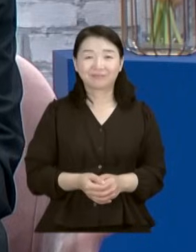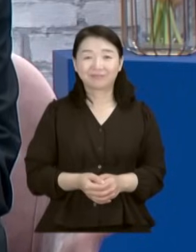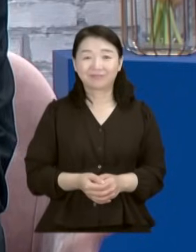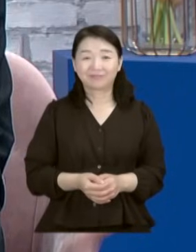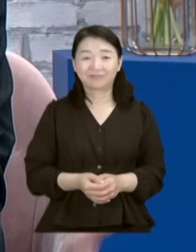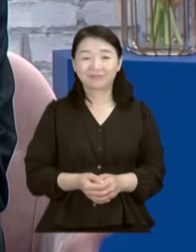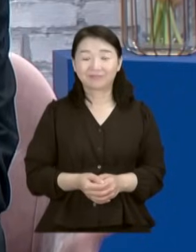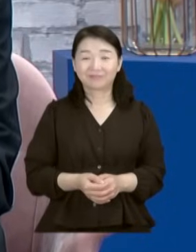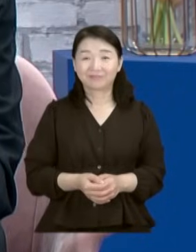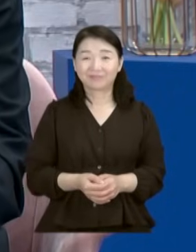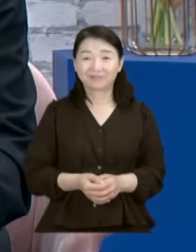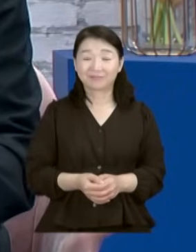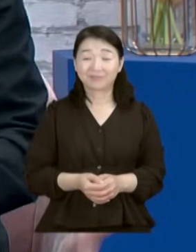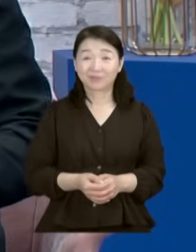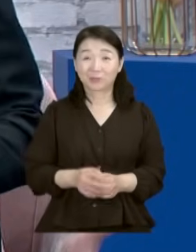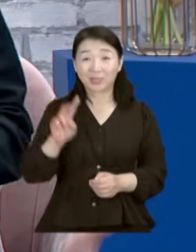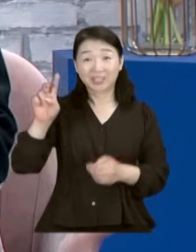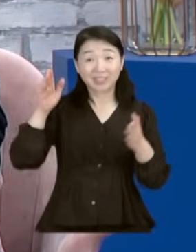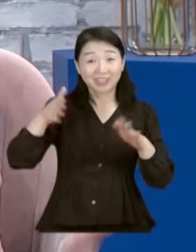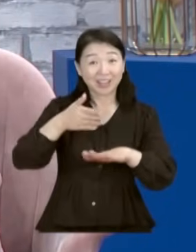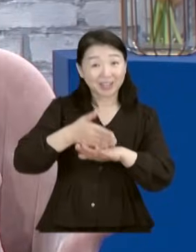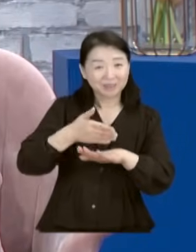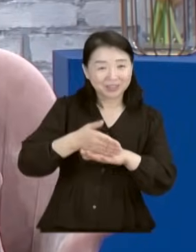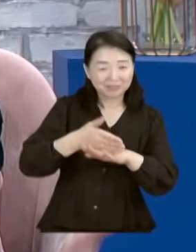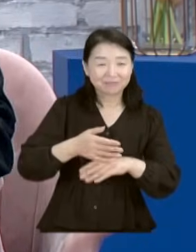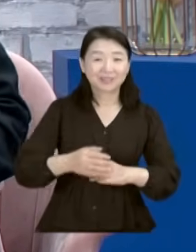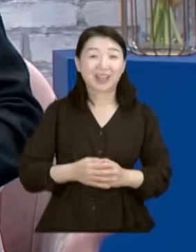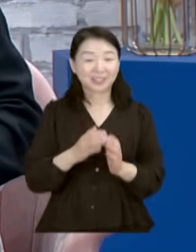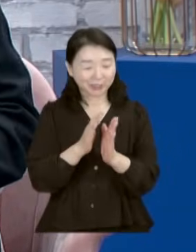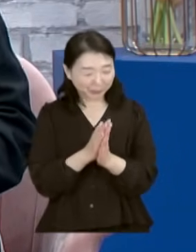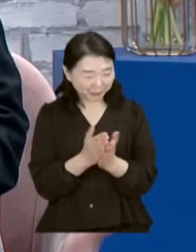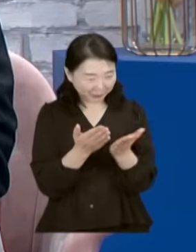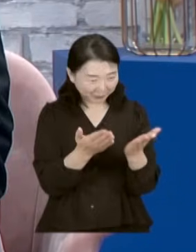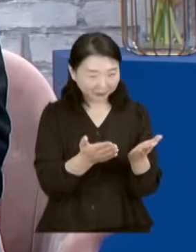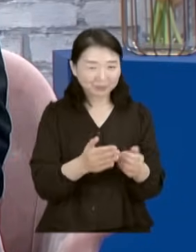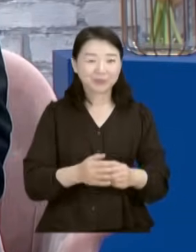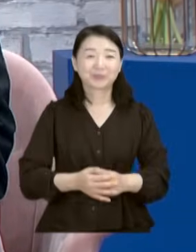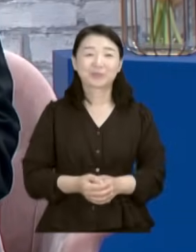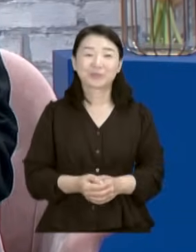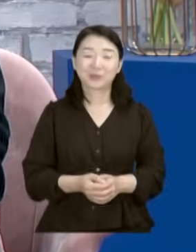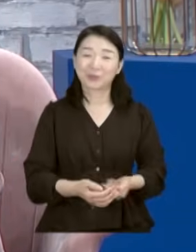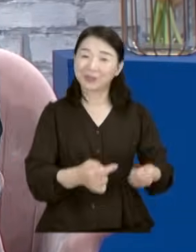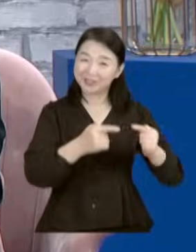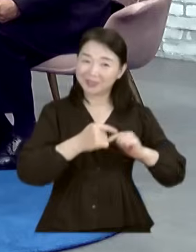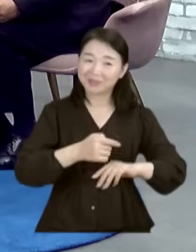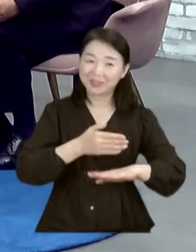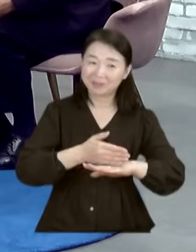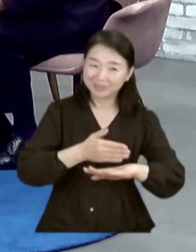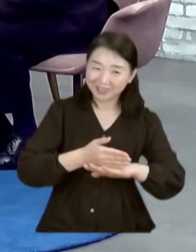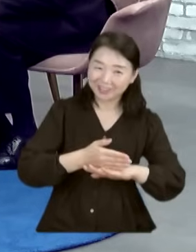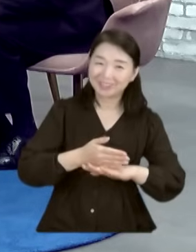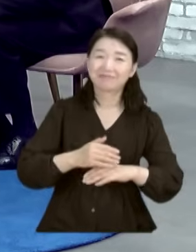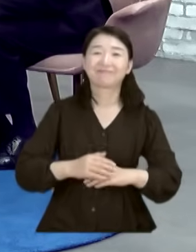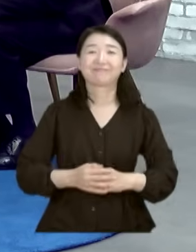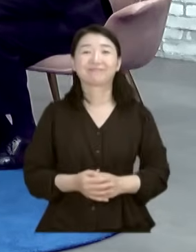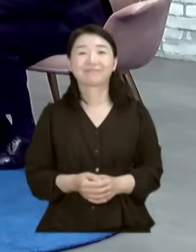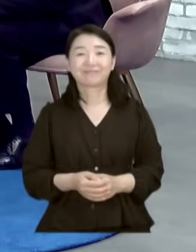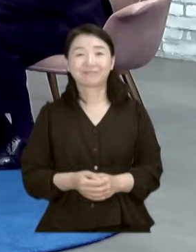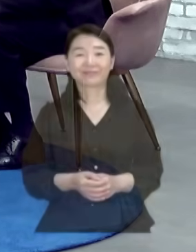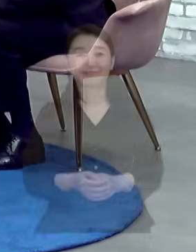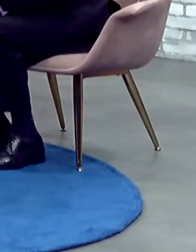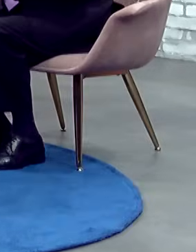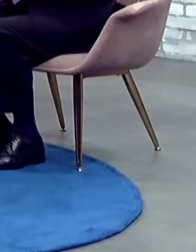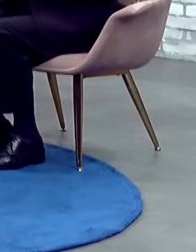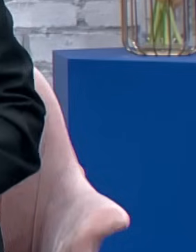어제 오늘 이틀 동안 정말 고맙습니다 감사합니다 기도하겠습니다 감사합니다 감사합니다